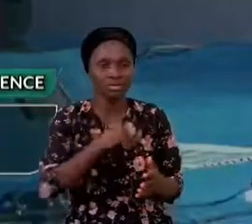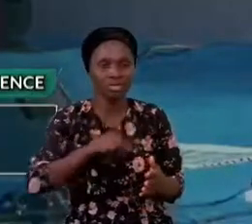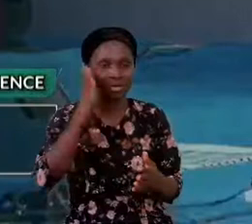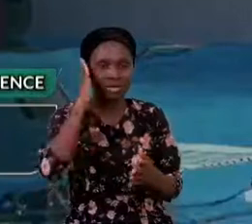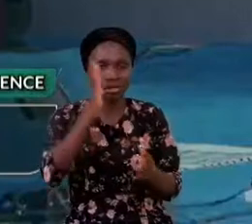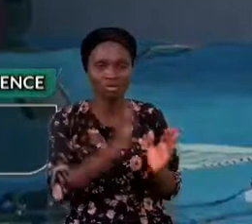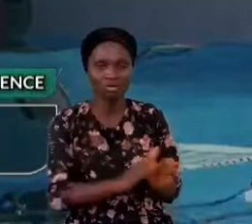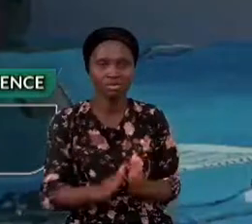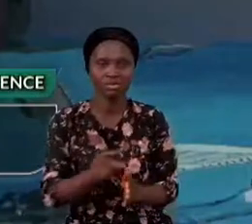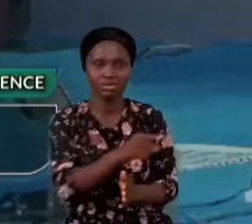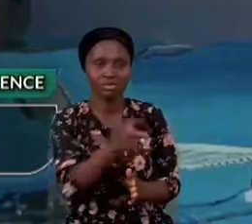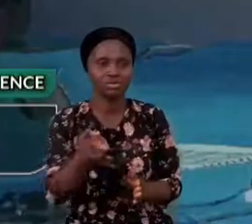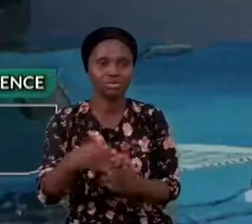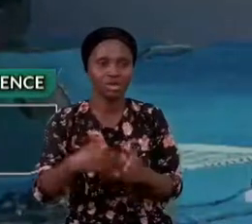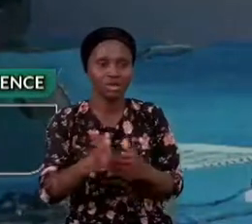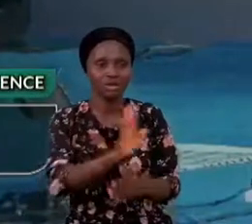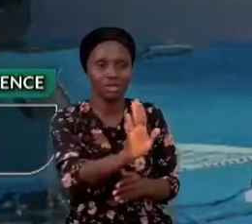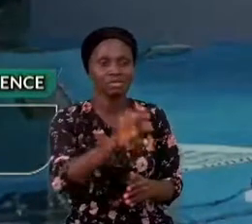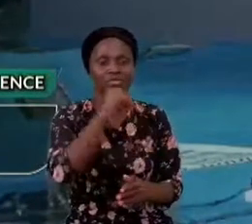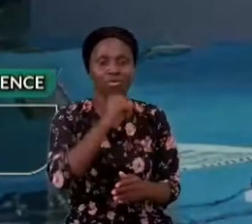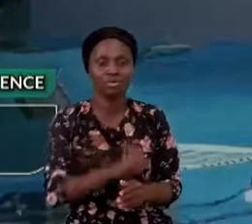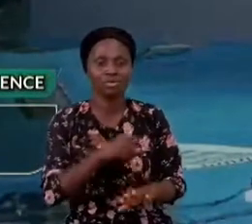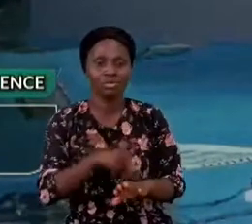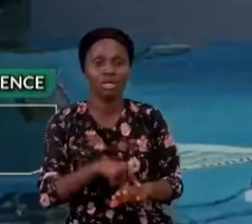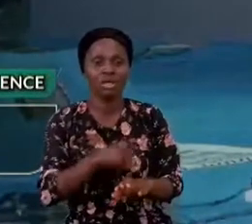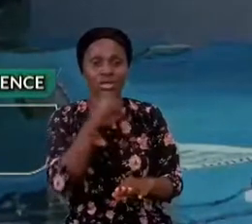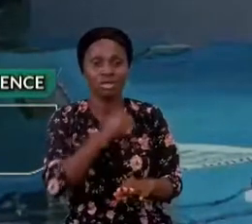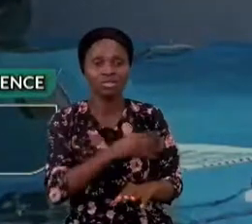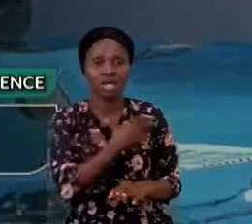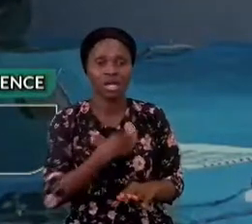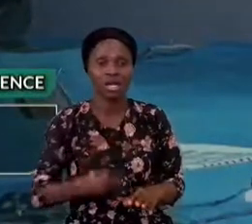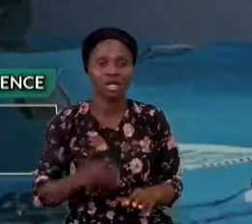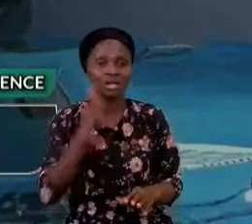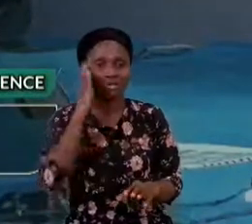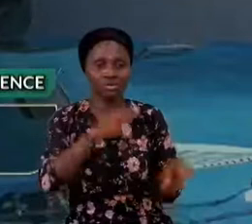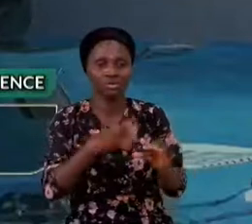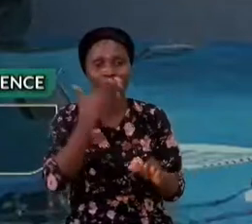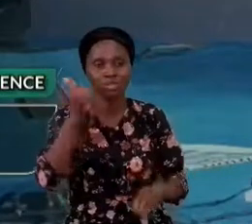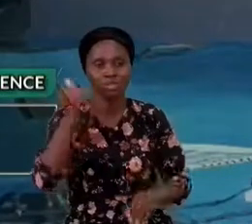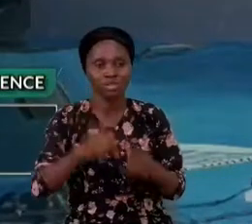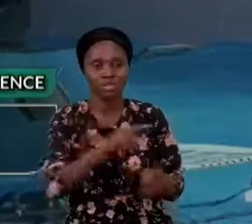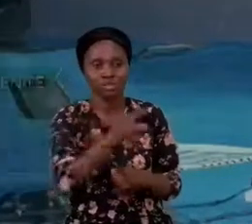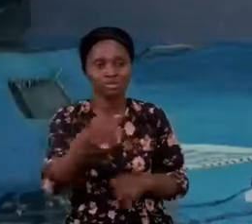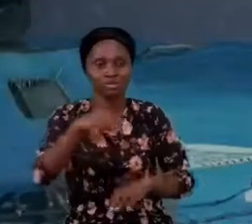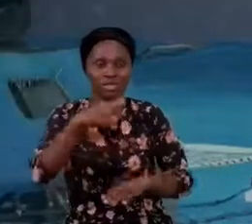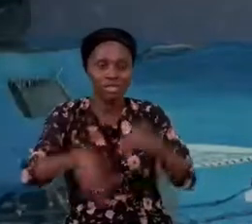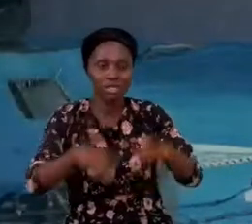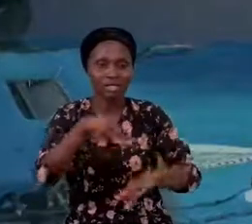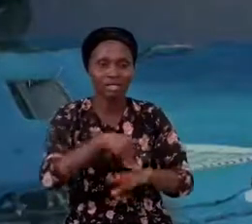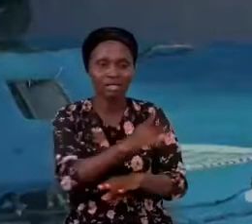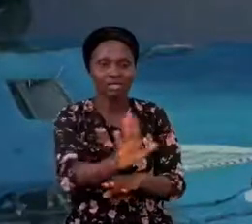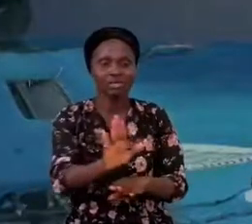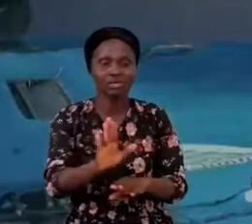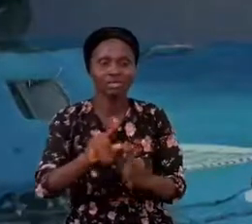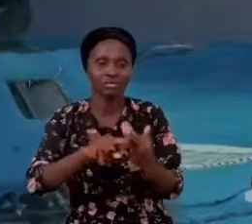l'Éternel. Dieu dit que toi maintenant, tu es venu dans la queue, et il fera de meilleures